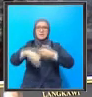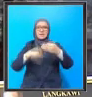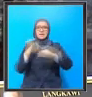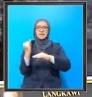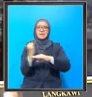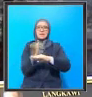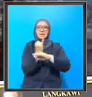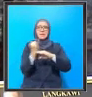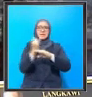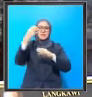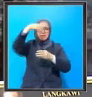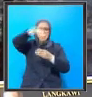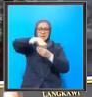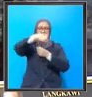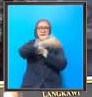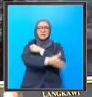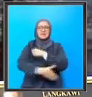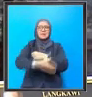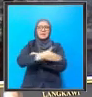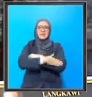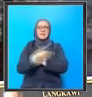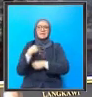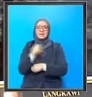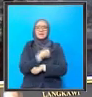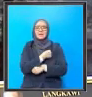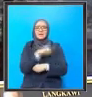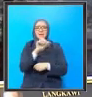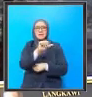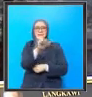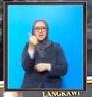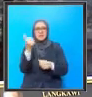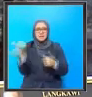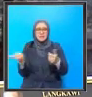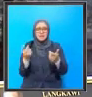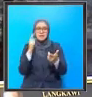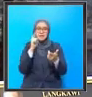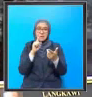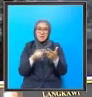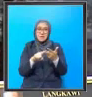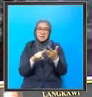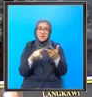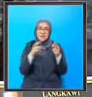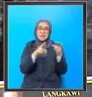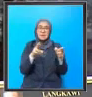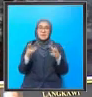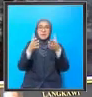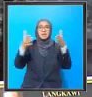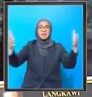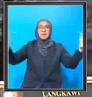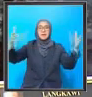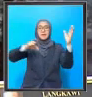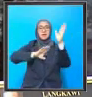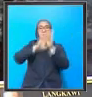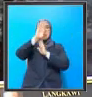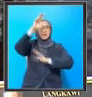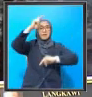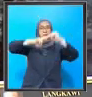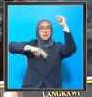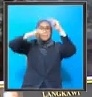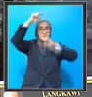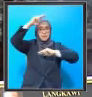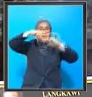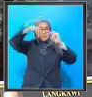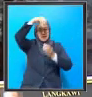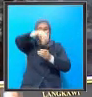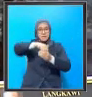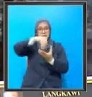industri di dalam negara kita selain daripada itu ada satu rancangan besar pembangunan di kolom